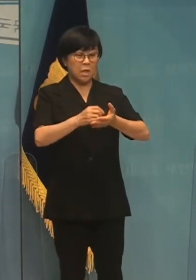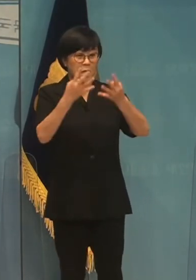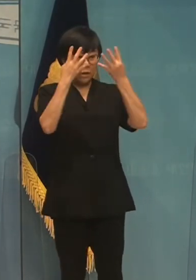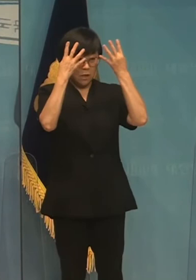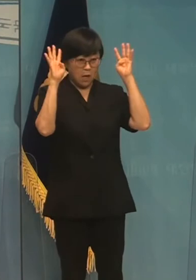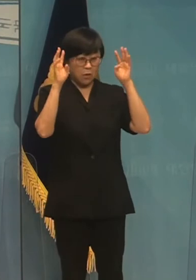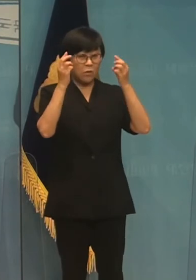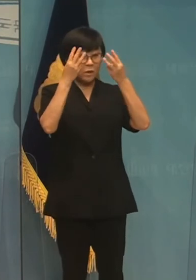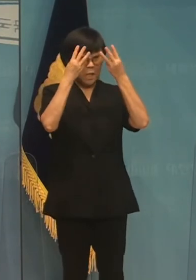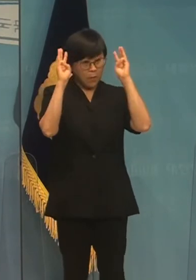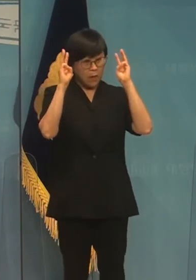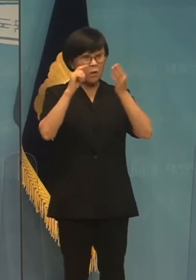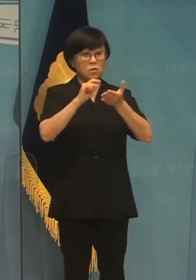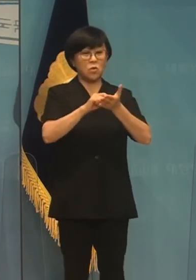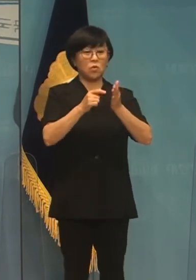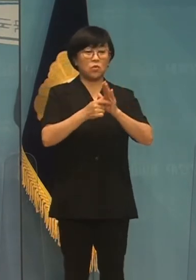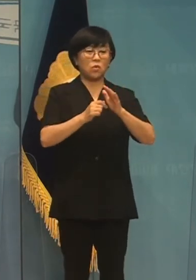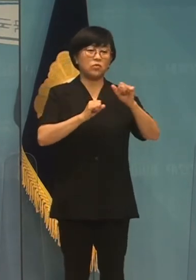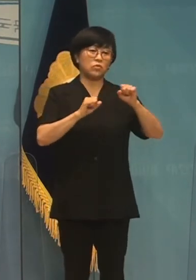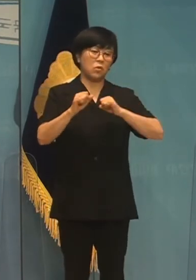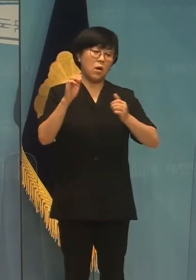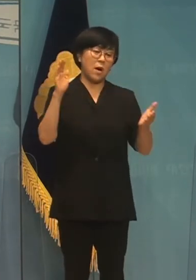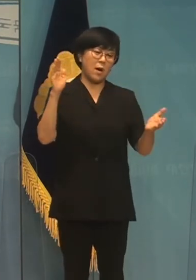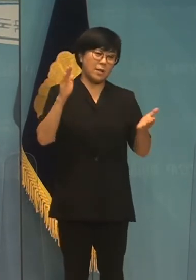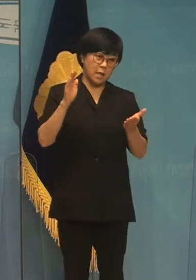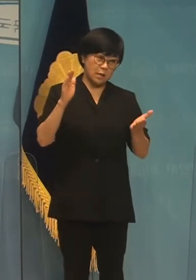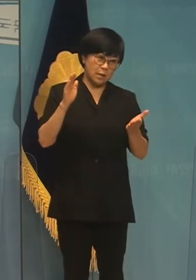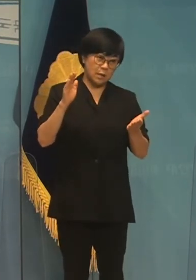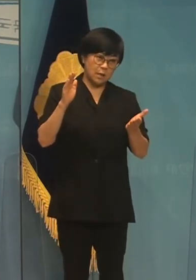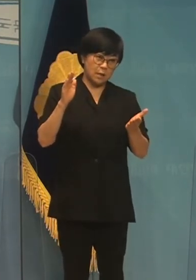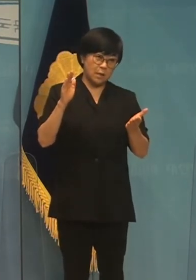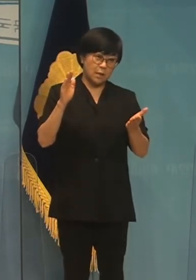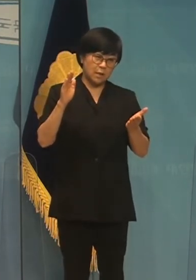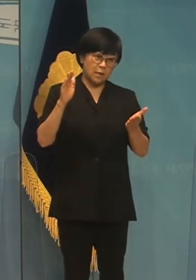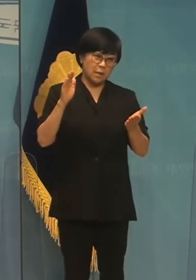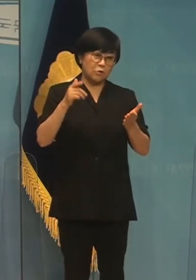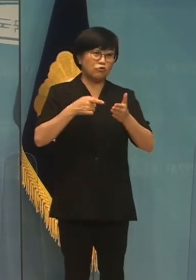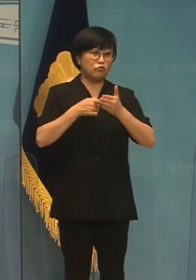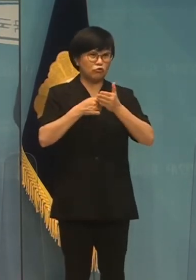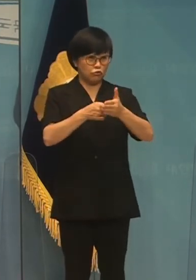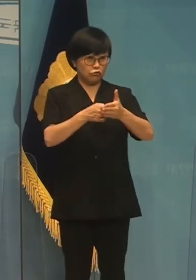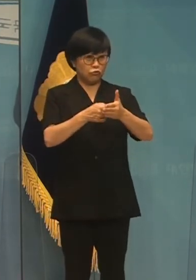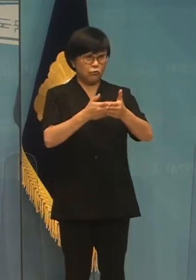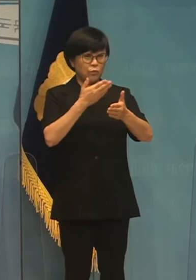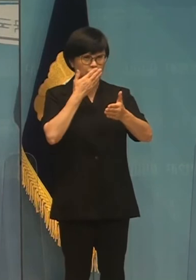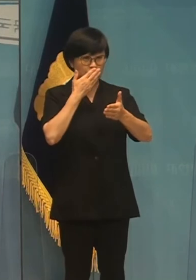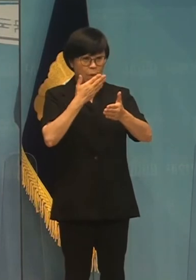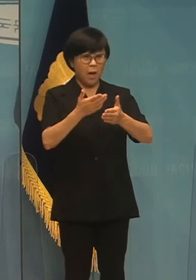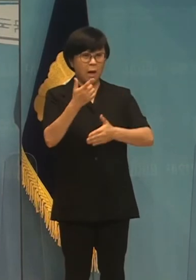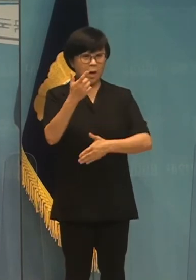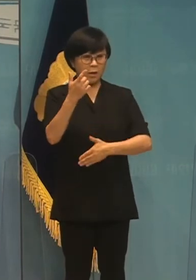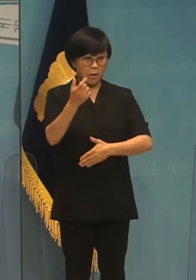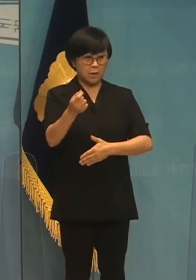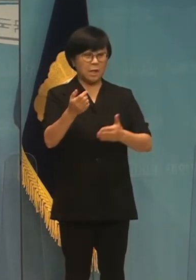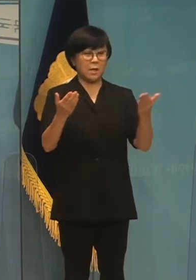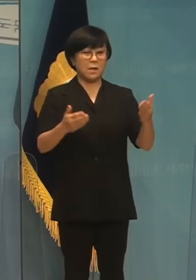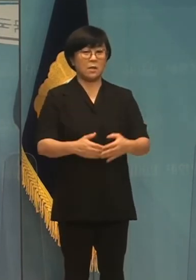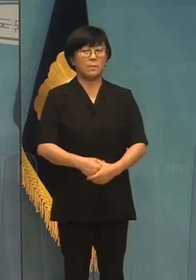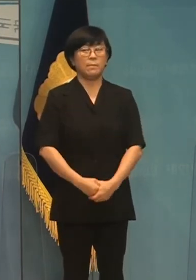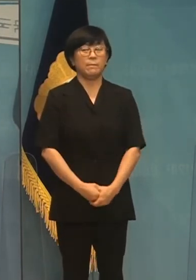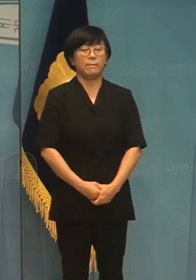대학교 3학년 정도의 운동권 학생이 추진해 왔음직한